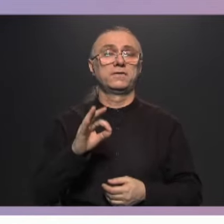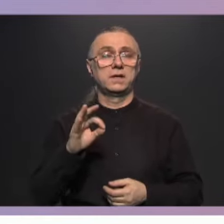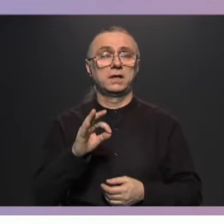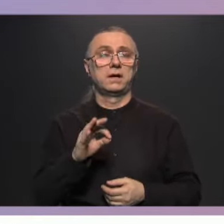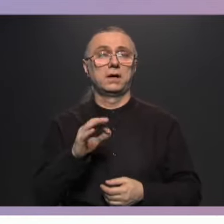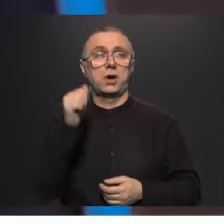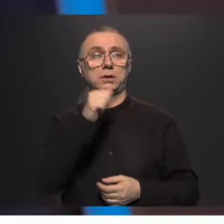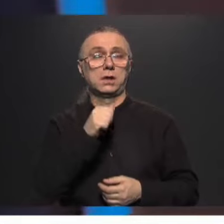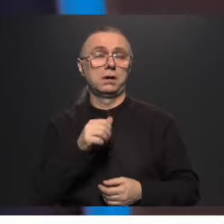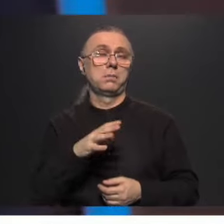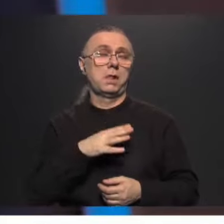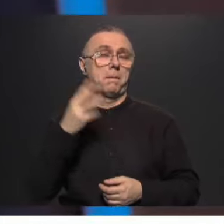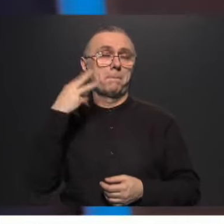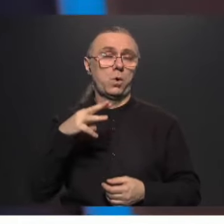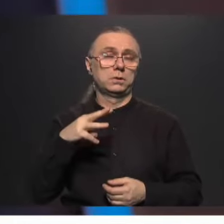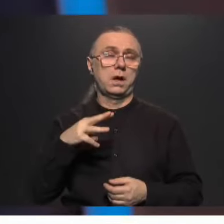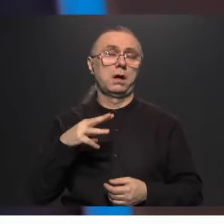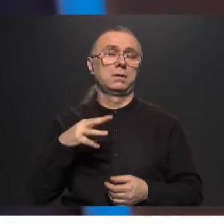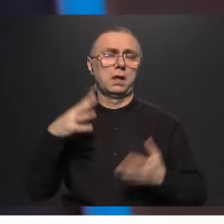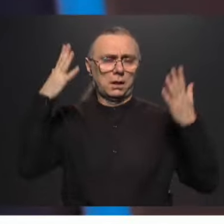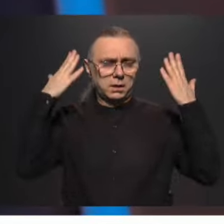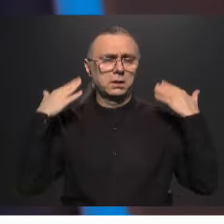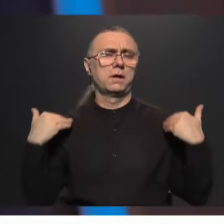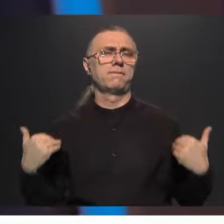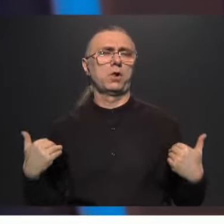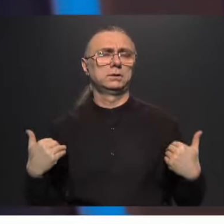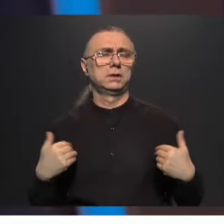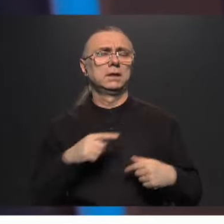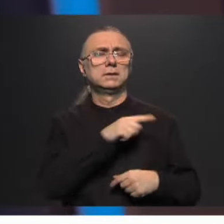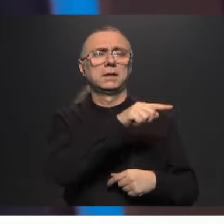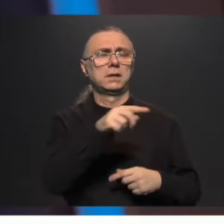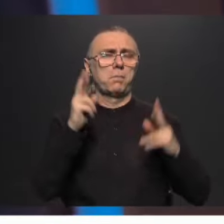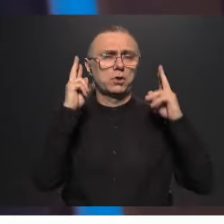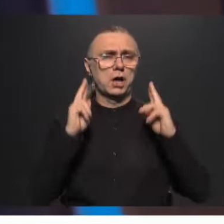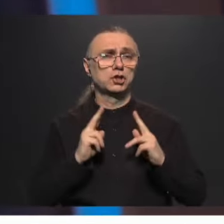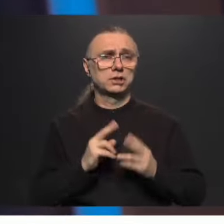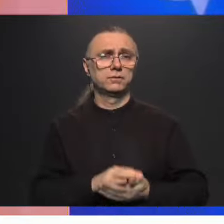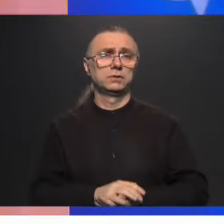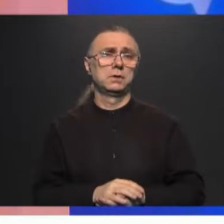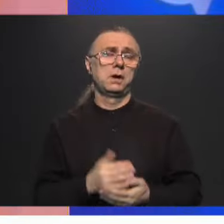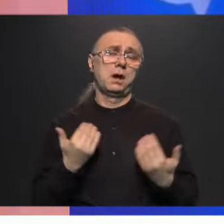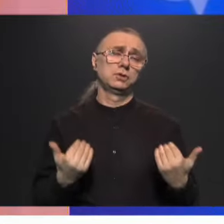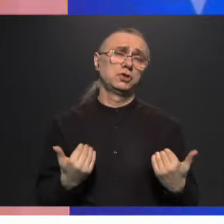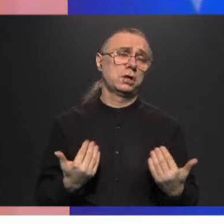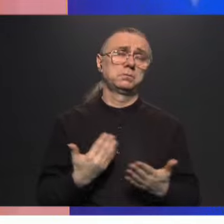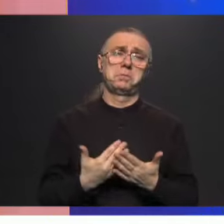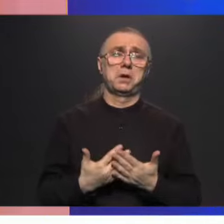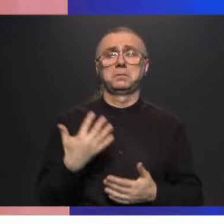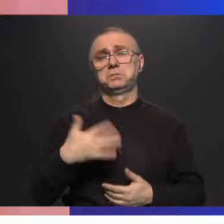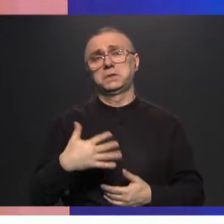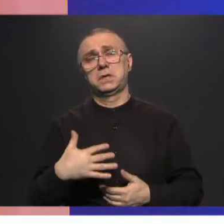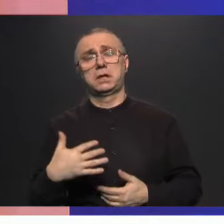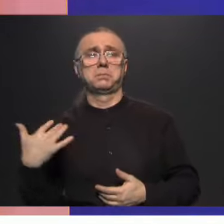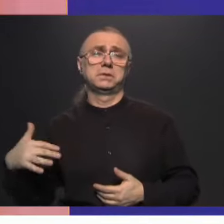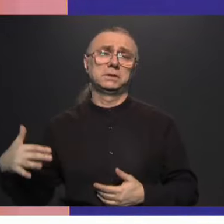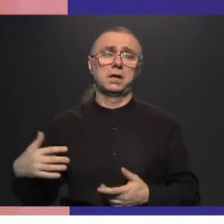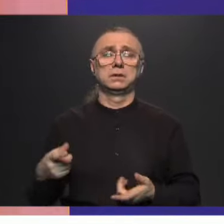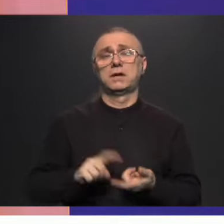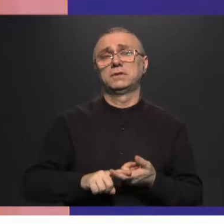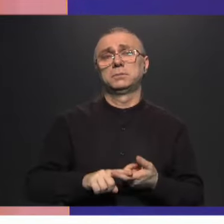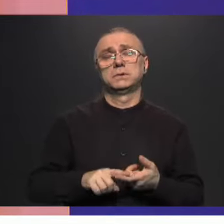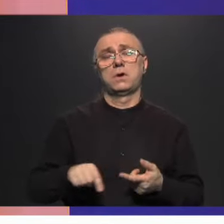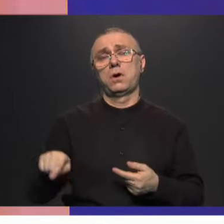мода на длинные волосы среди монашества. Вот. Сейчас она где-то, ну, наверное, на 50-50, в зависимости от региона. В